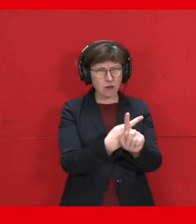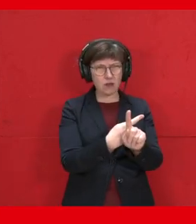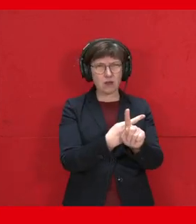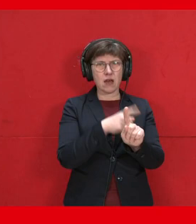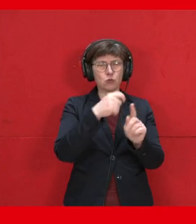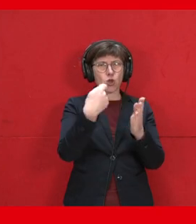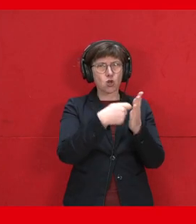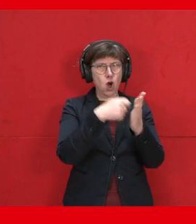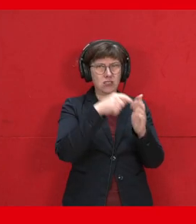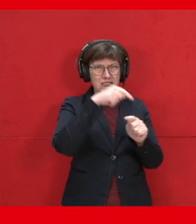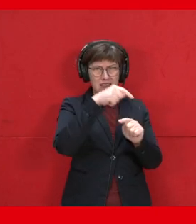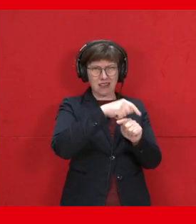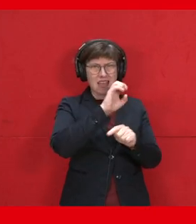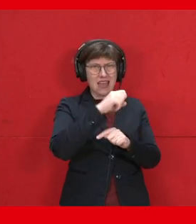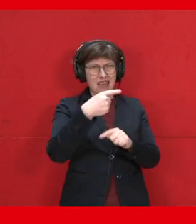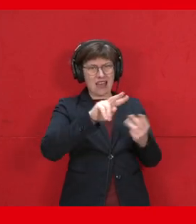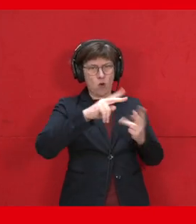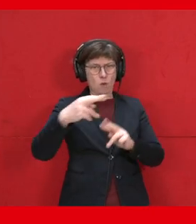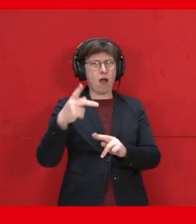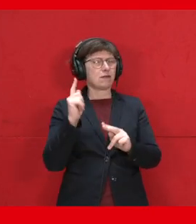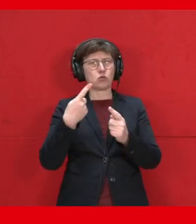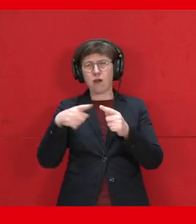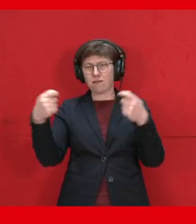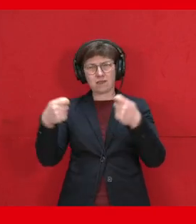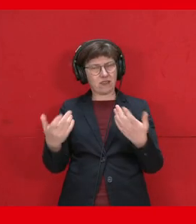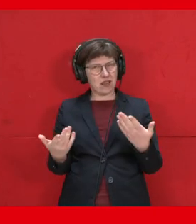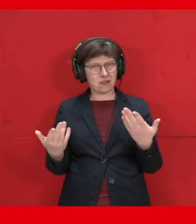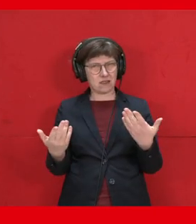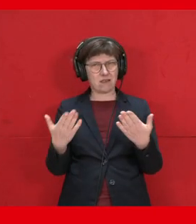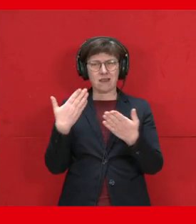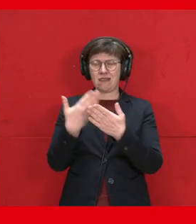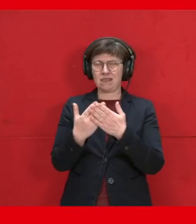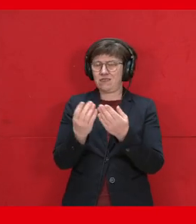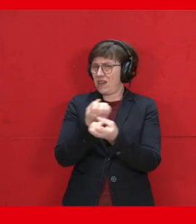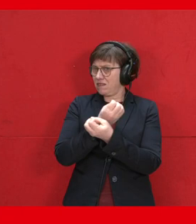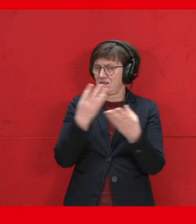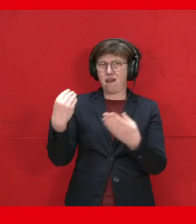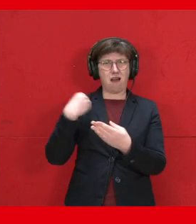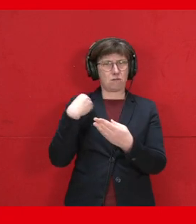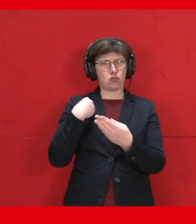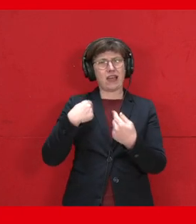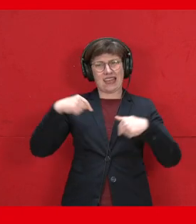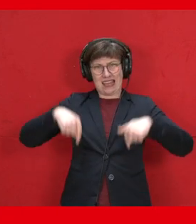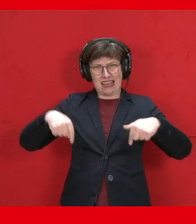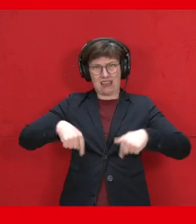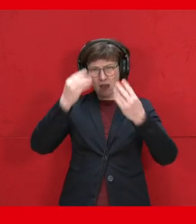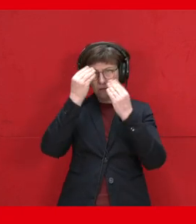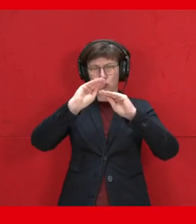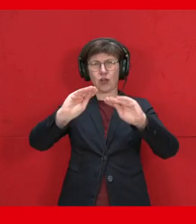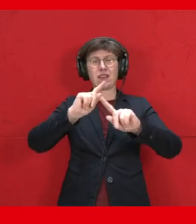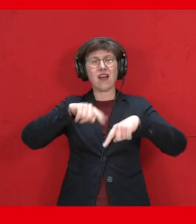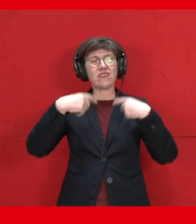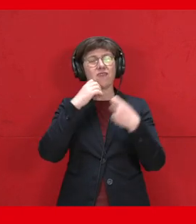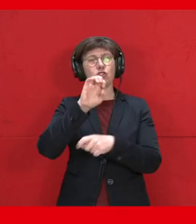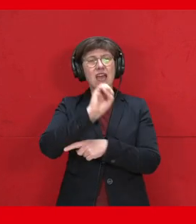die Kosten, die damit verbunden sind, auf andere Weise finanzieren. Und deshalb ist das eine klare Aussage, die ich hier treffe. Wir wollen,